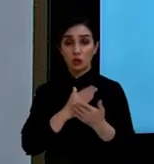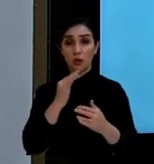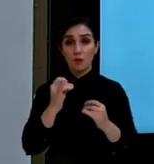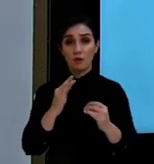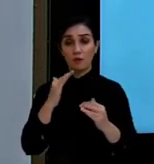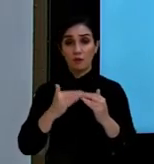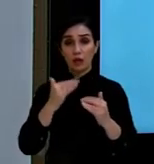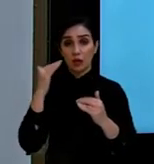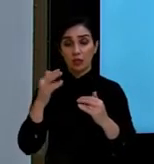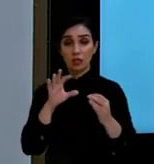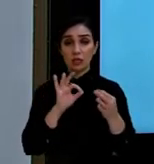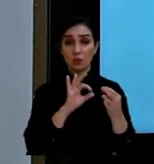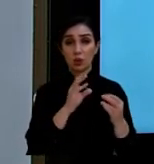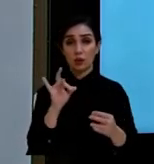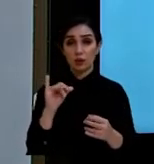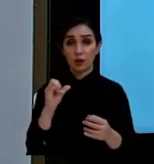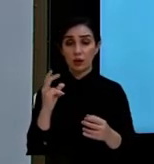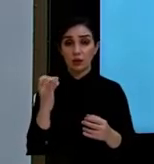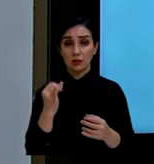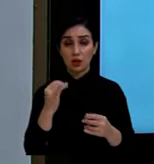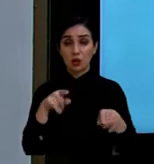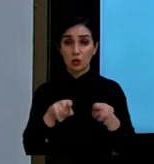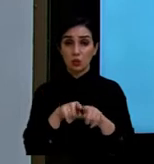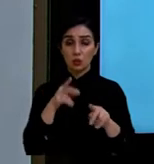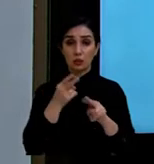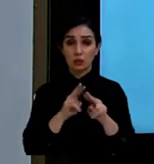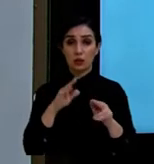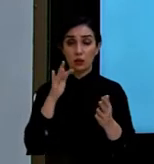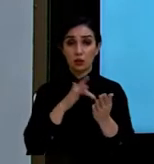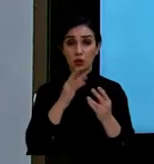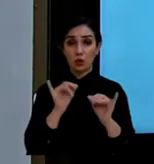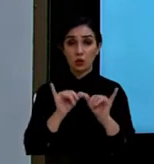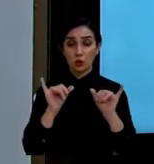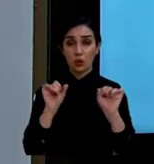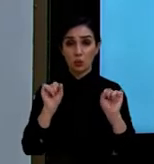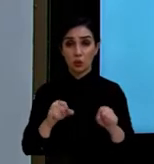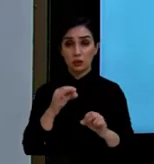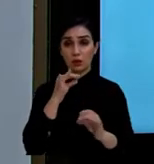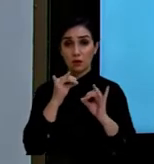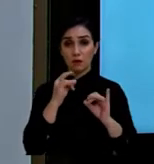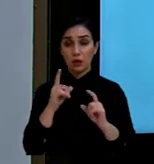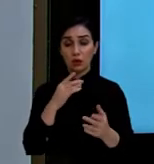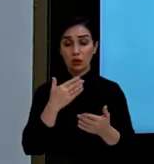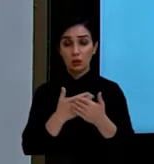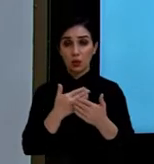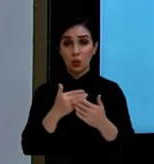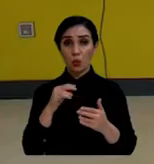выход нейтронов в цепной реакции. То есть по коэффициенту размножения можно говорить о